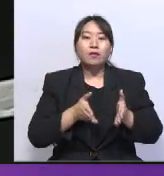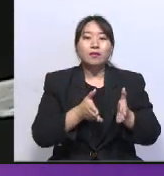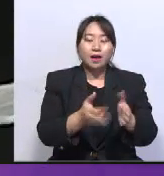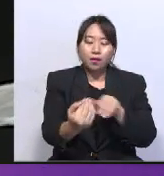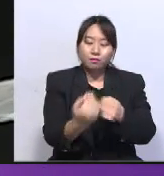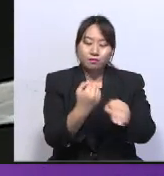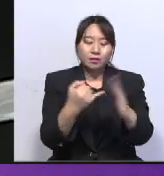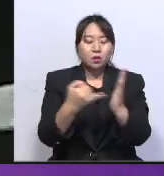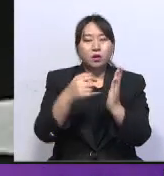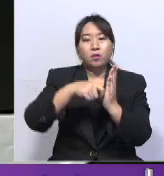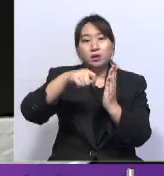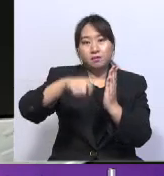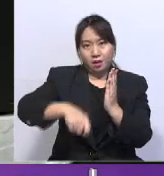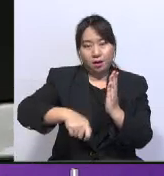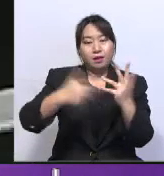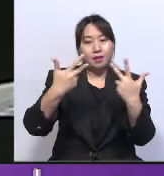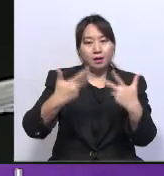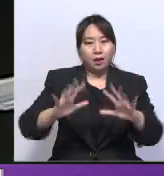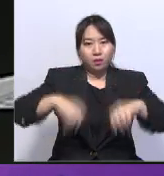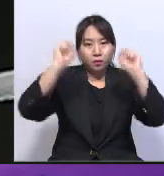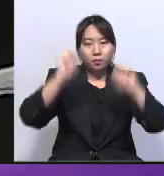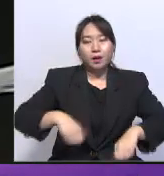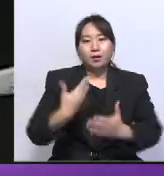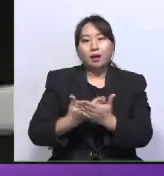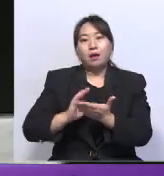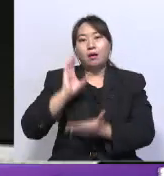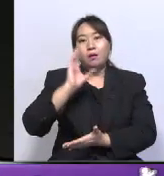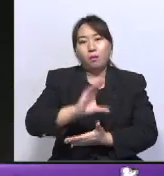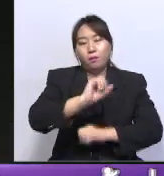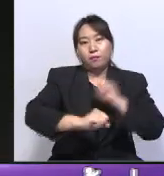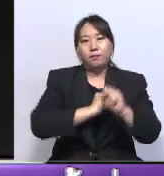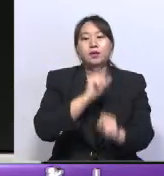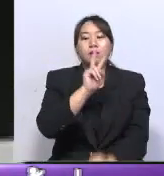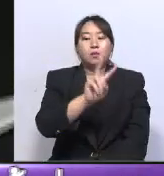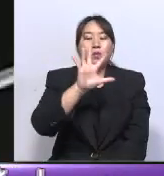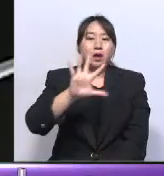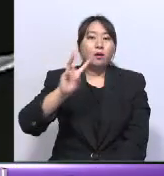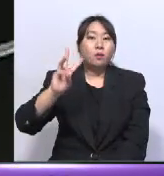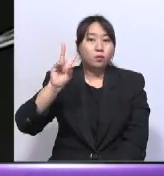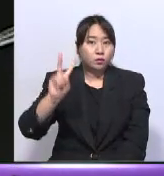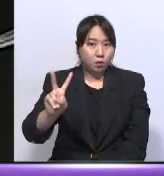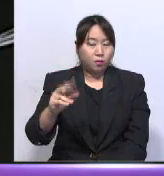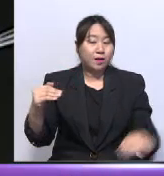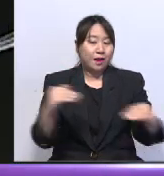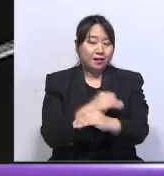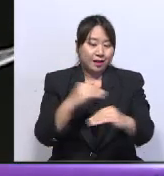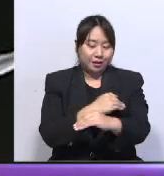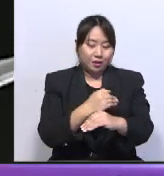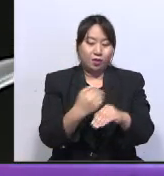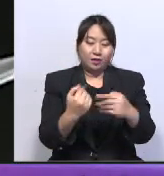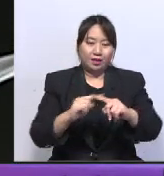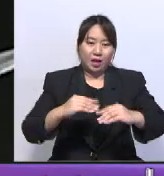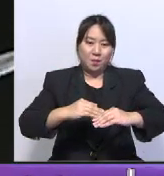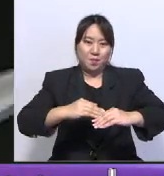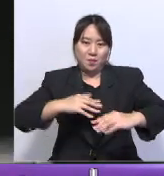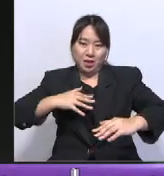ครราชสีมาค่ะก่อนที่จะมีการอนุมัติงบประมาณในปี2562เพื่อเป็นการขยายการจราจรนะคะในอำเภอพิมายศรีด